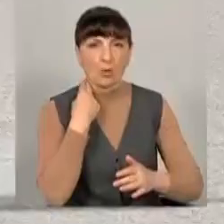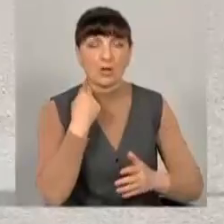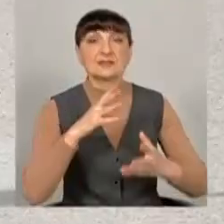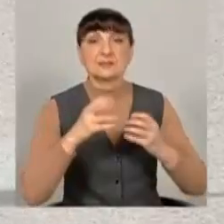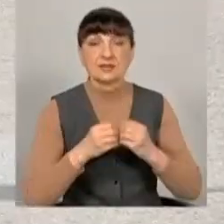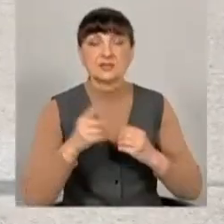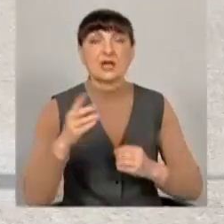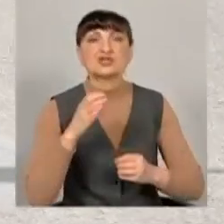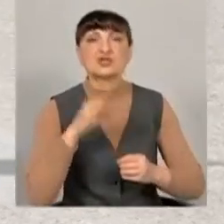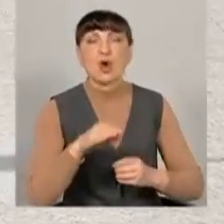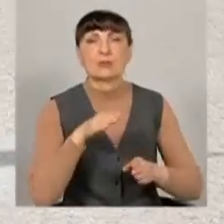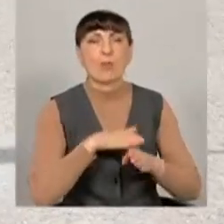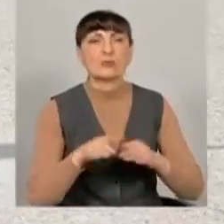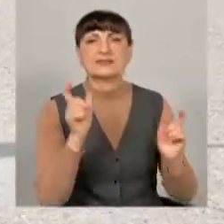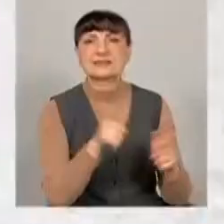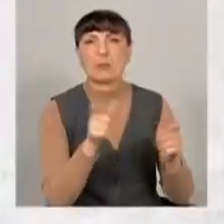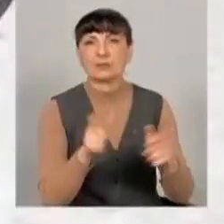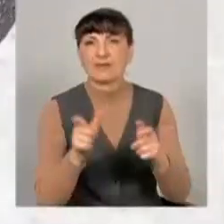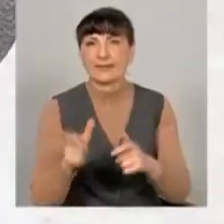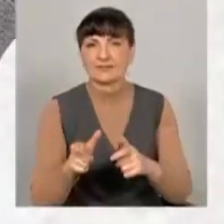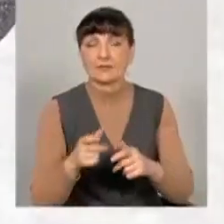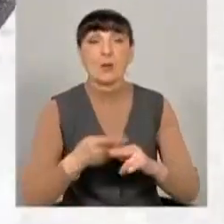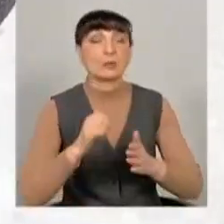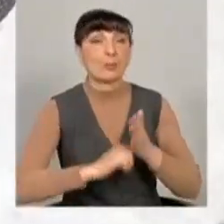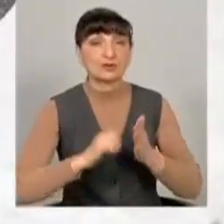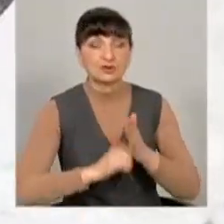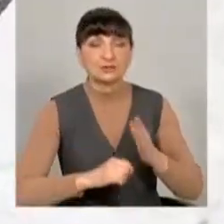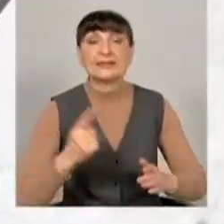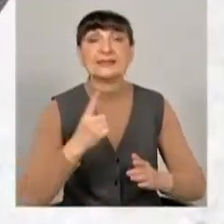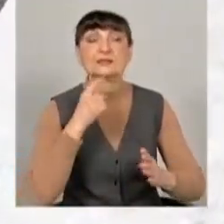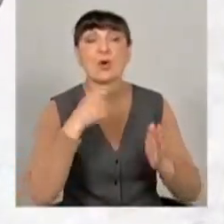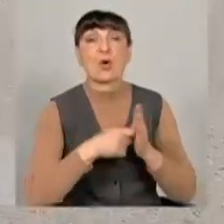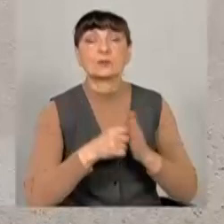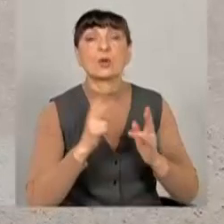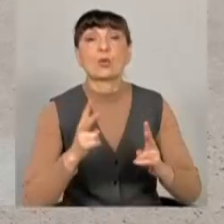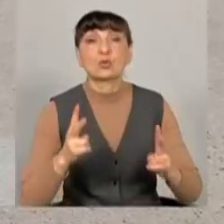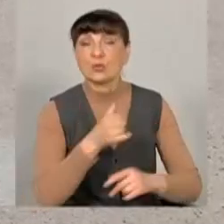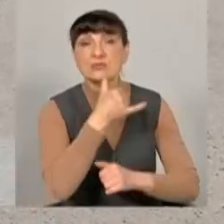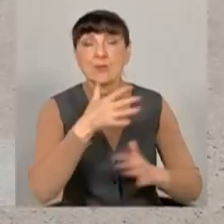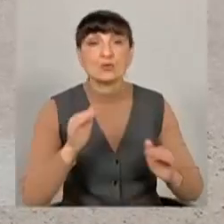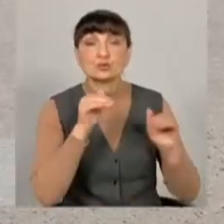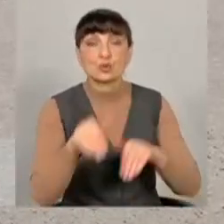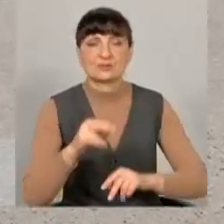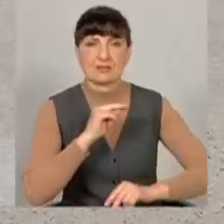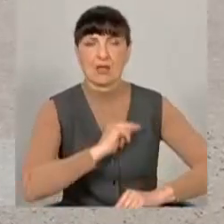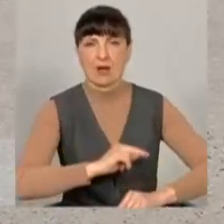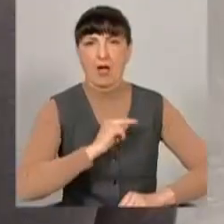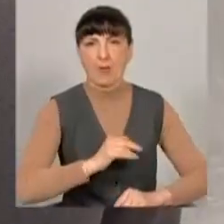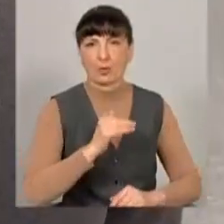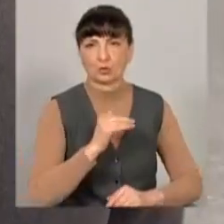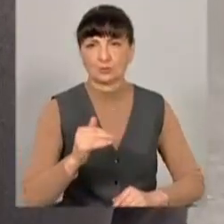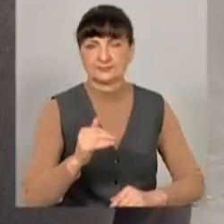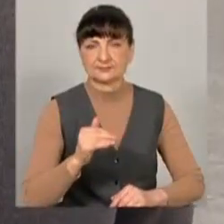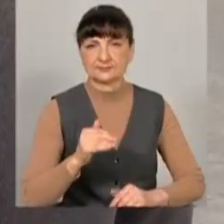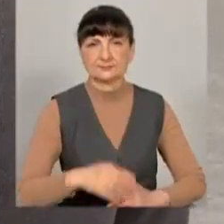счета главы семейства полностью заблокированы. По этой причине единственный кормилец годами не может устроиться на официальную работу.